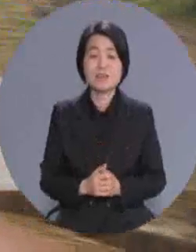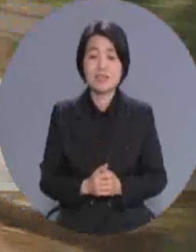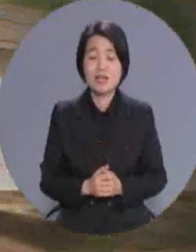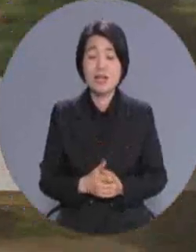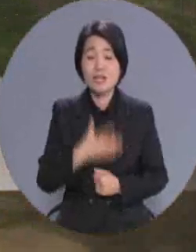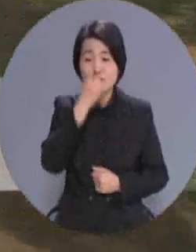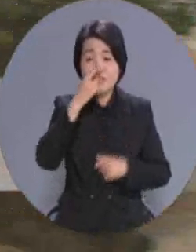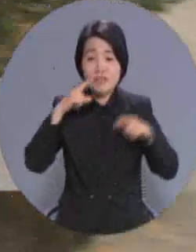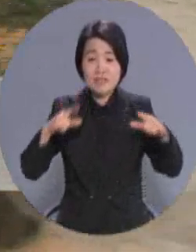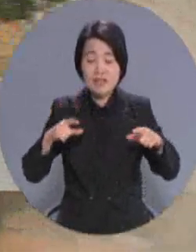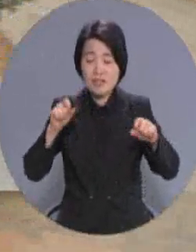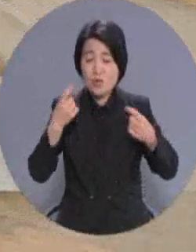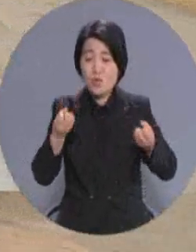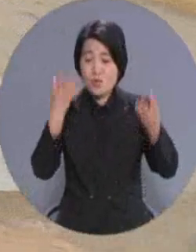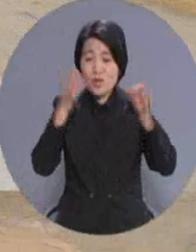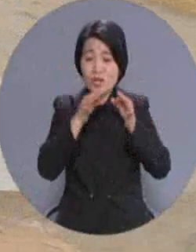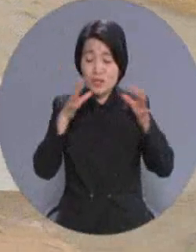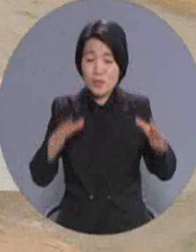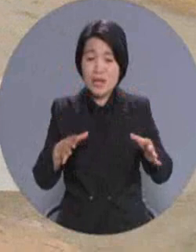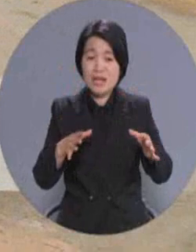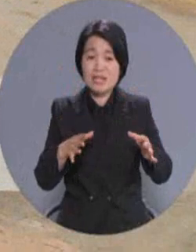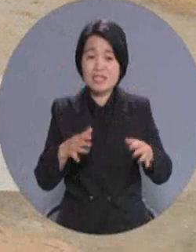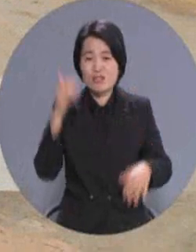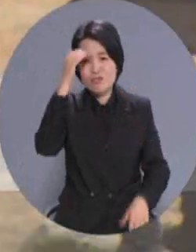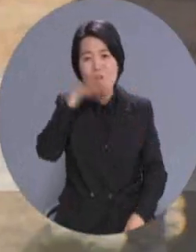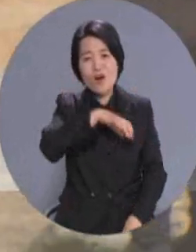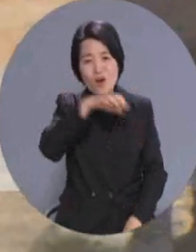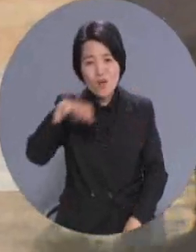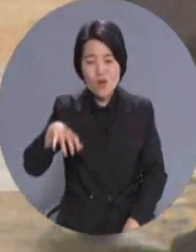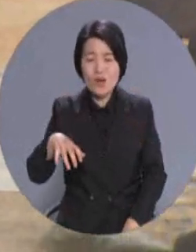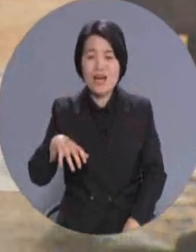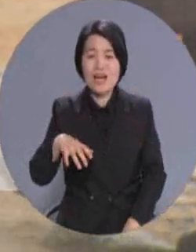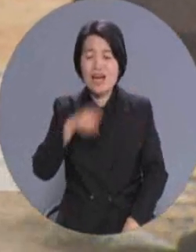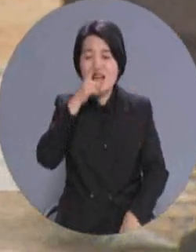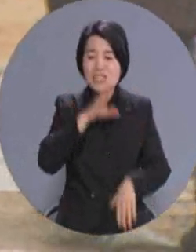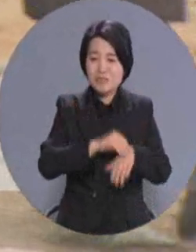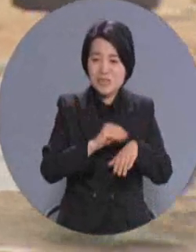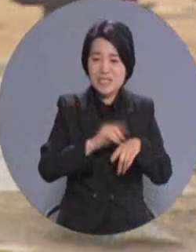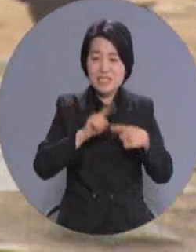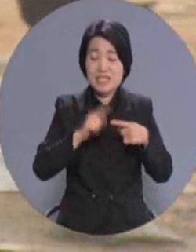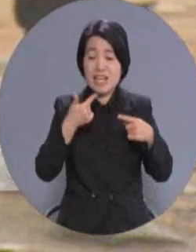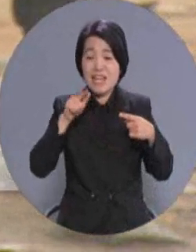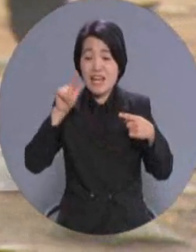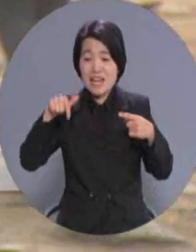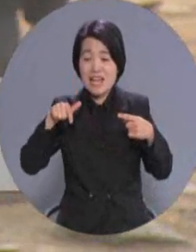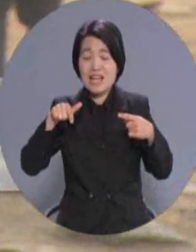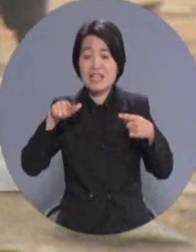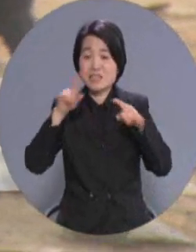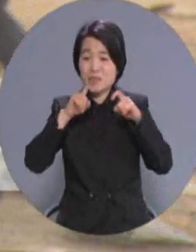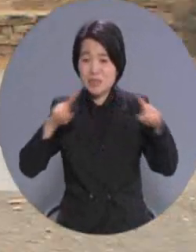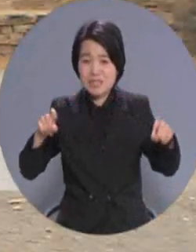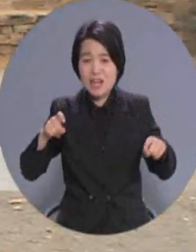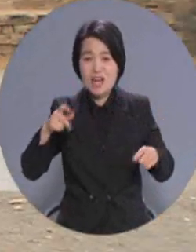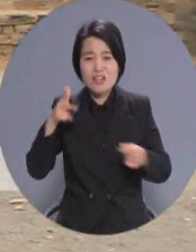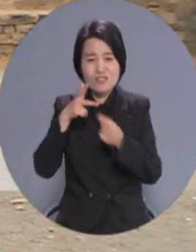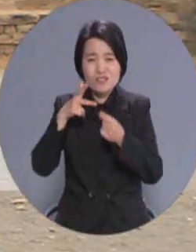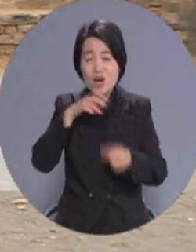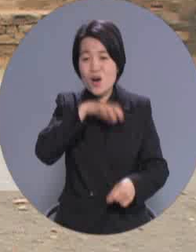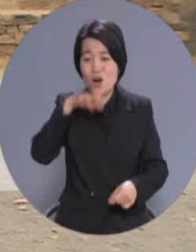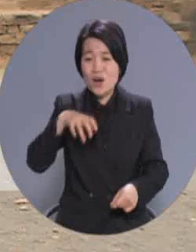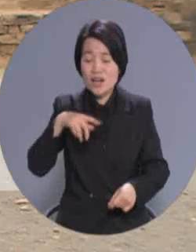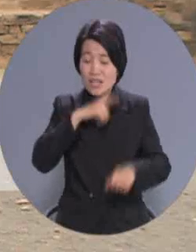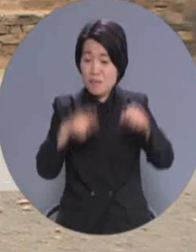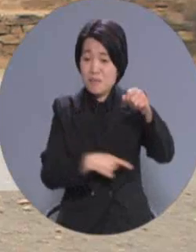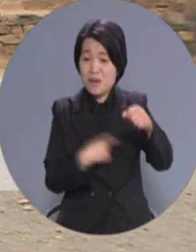순천시는 설연휴 기관 지역 대표 관광 명소인 순천만 습지와 나간 읍성 드라마 촬영지 등지에 한복을 입고